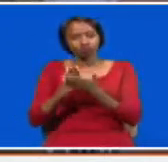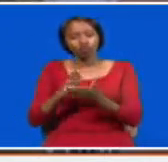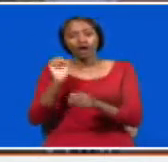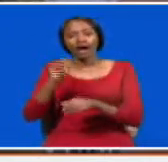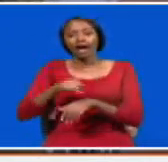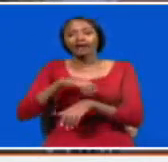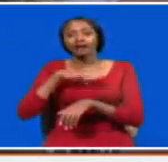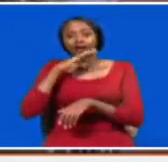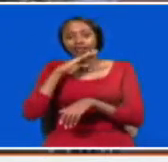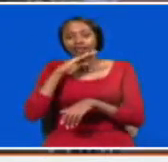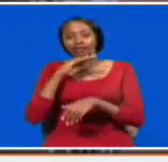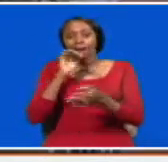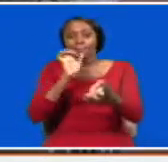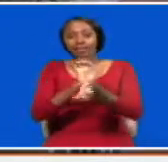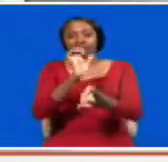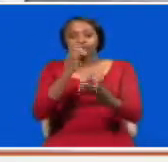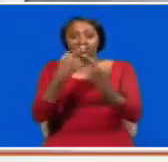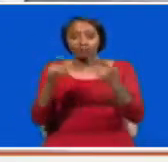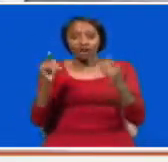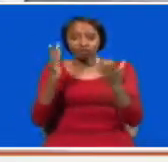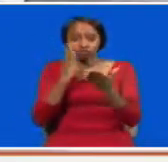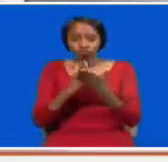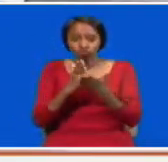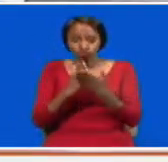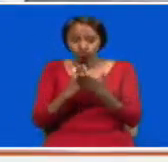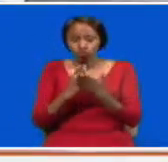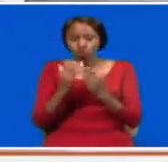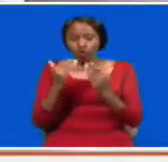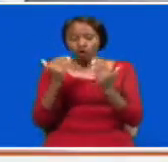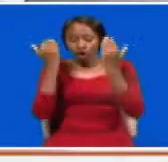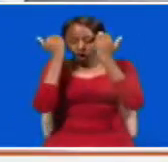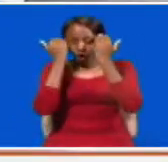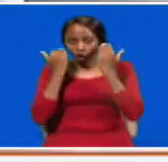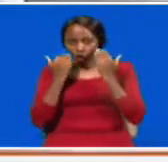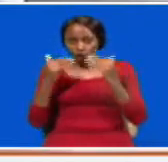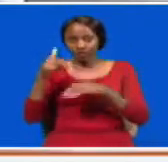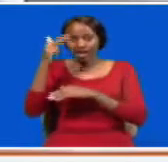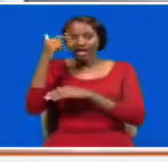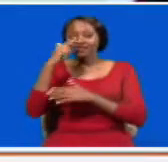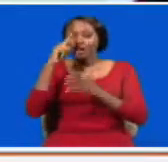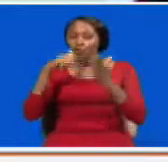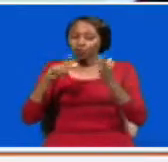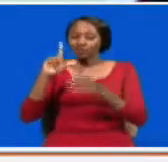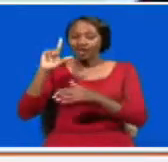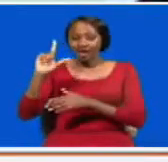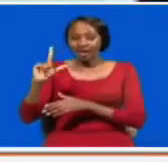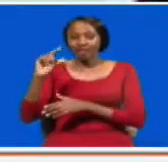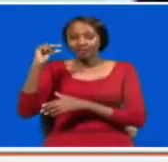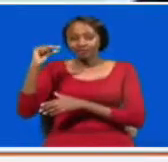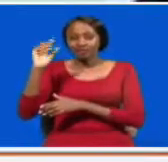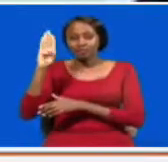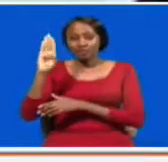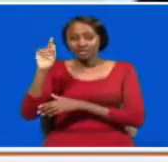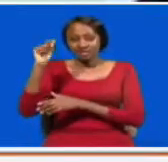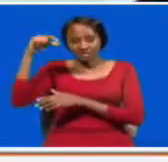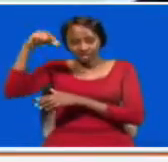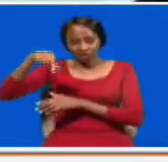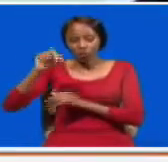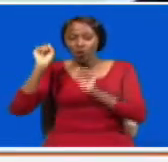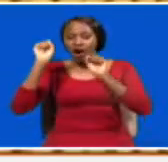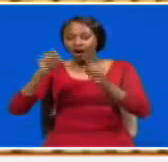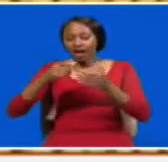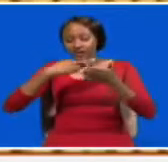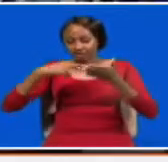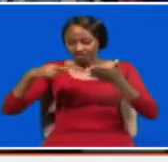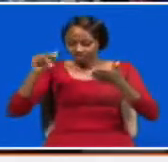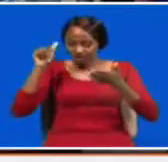mwezi Februari, mahakama ya upeo ya Kenya ilitoa uamuzi wa afueni kwa jamii ya LGBTQ kwa kuwaruhusu kusajili mashirika yasiyo